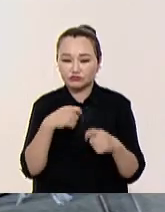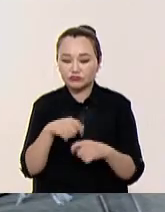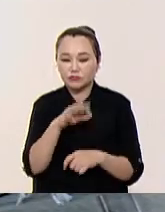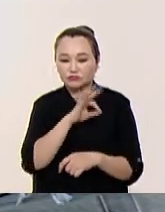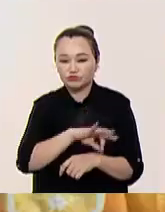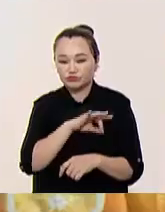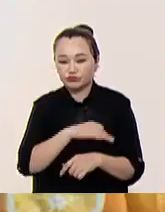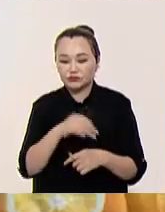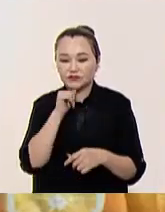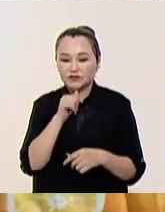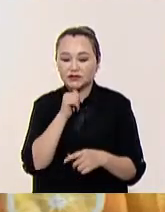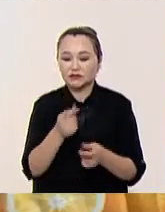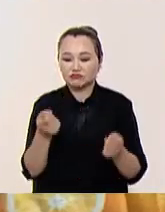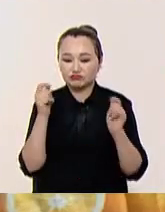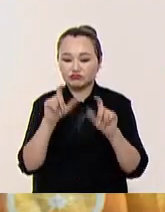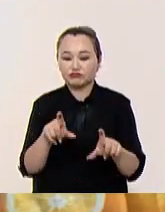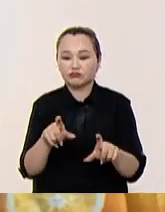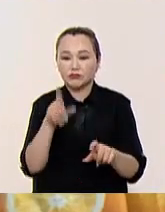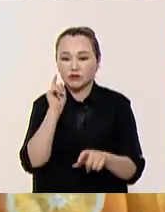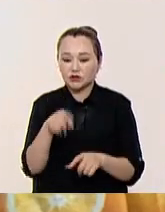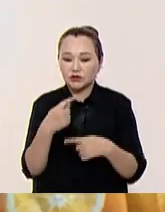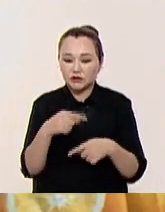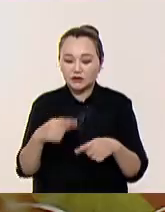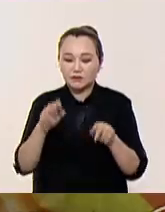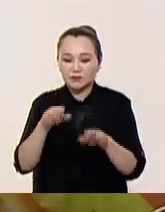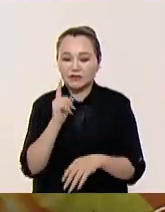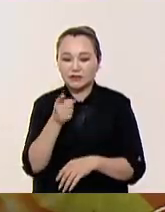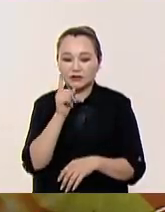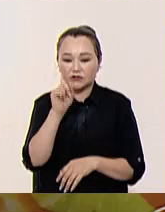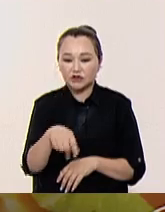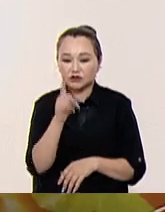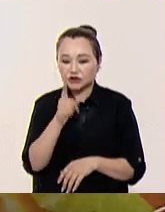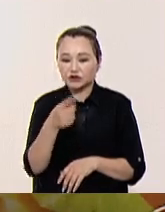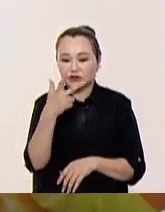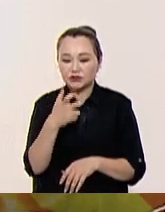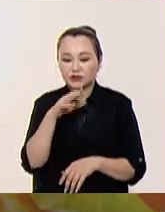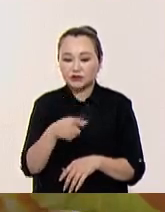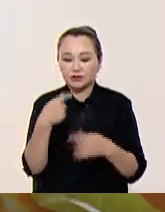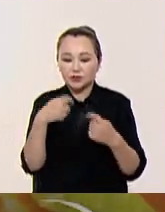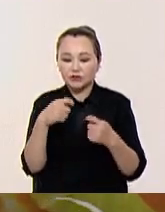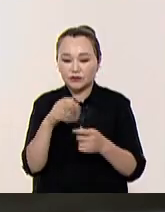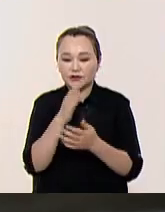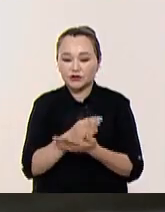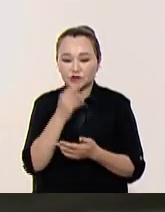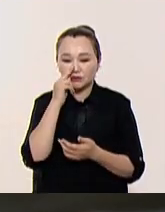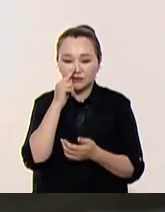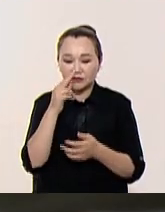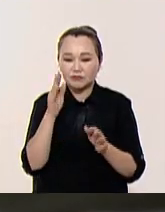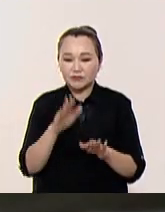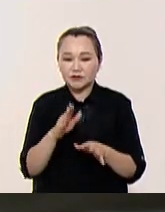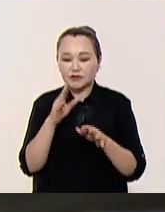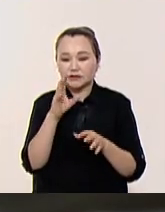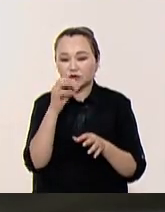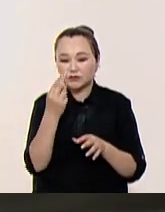алыпсатарлар қазір құмшекердің бағасын шарықтатып, кей жерлерде келісін тіпті 1300 теңгеге дейін сатып жатыр екен. Ал Шымкенттегі әлеуметтік